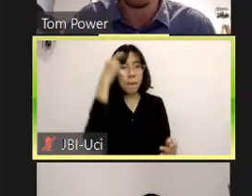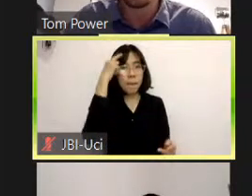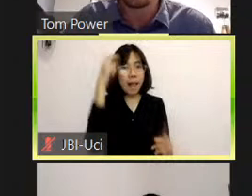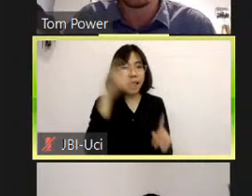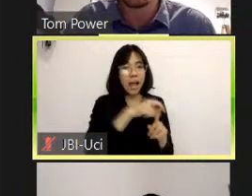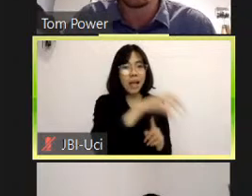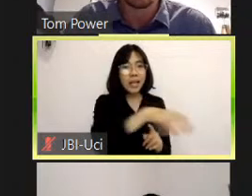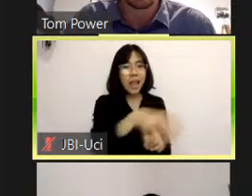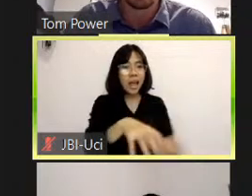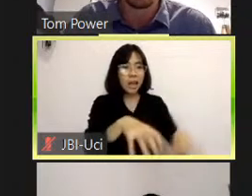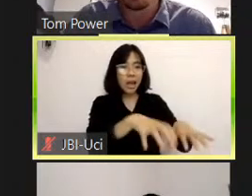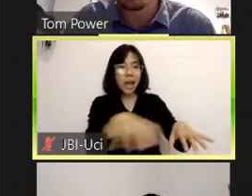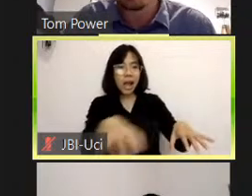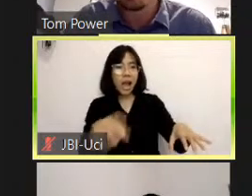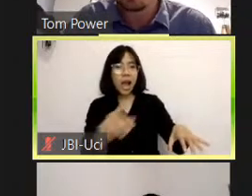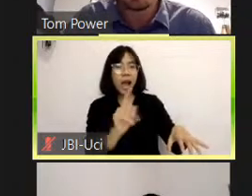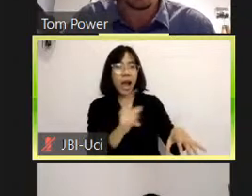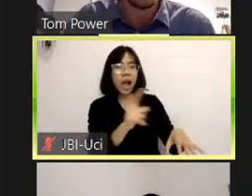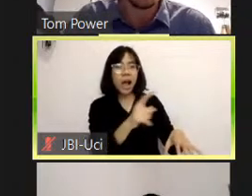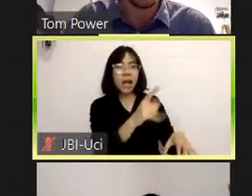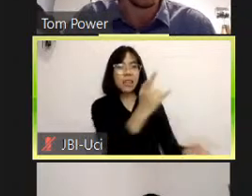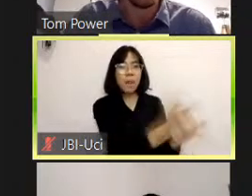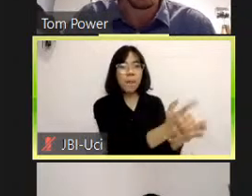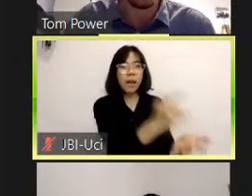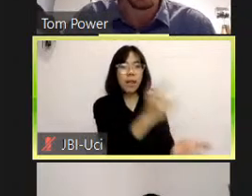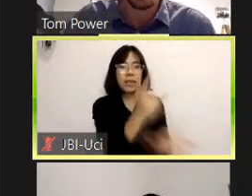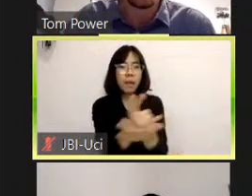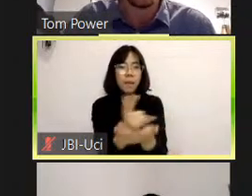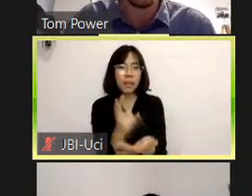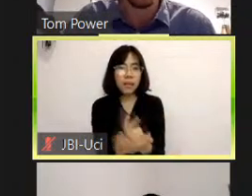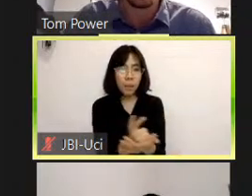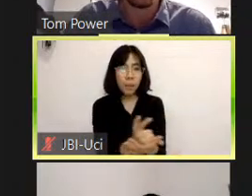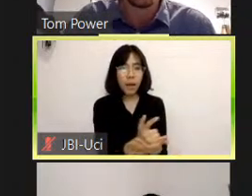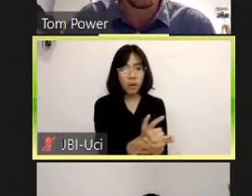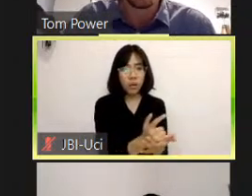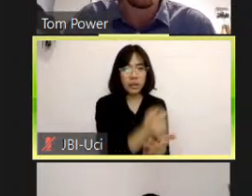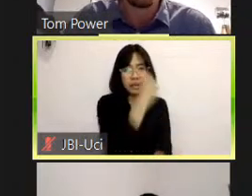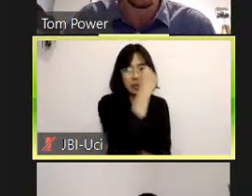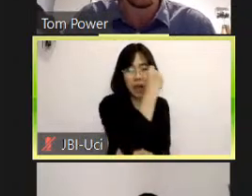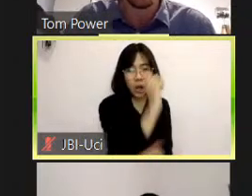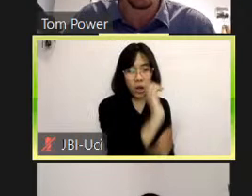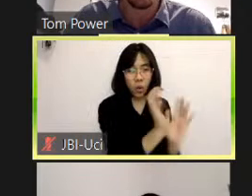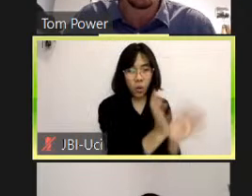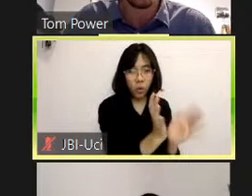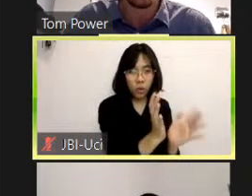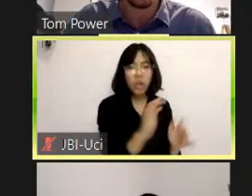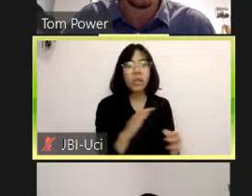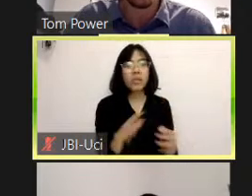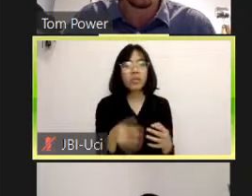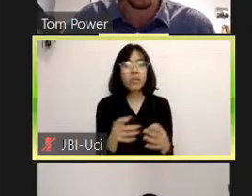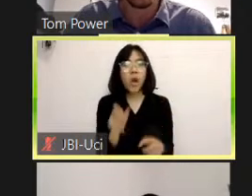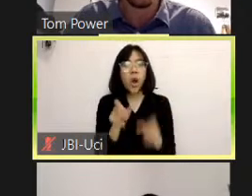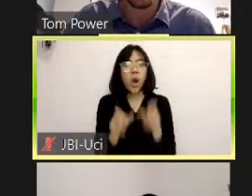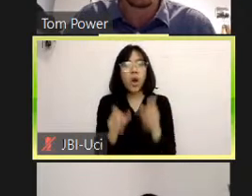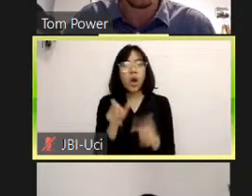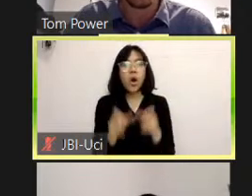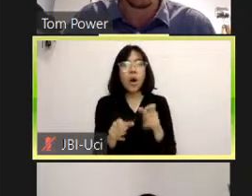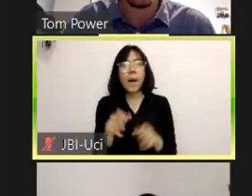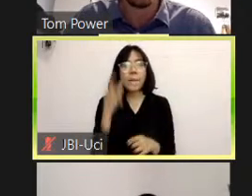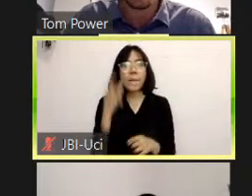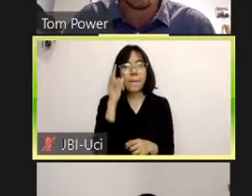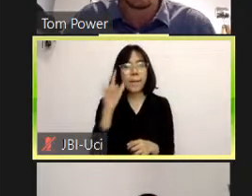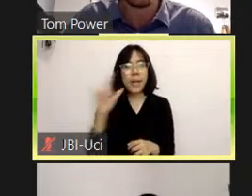oleh kepolisian dan kejaksaan itu menurun, dan juga bahwa jumlah anggota PDIP, yaitu